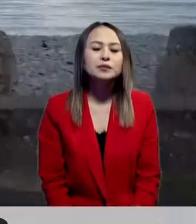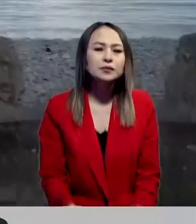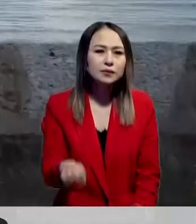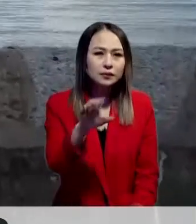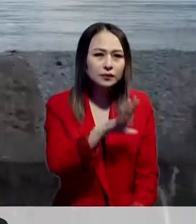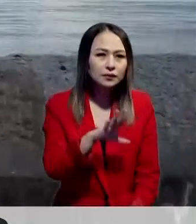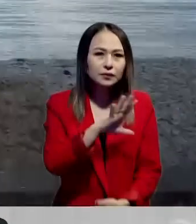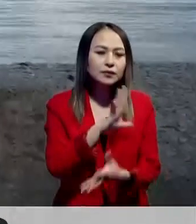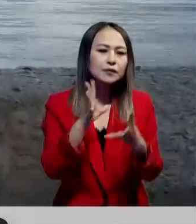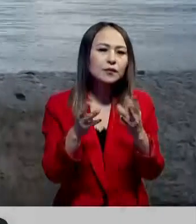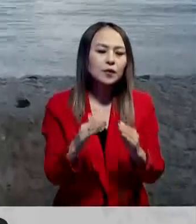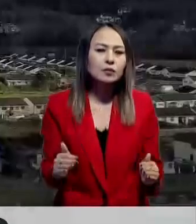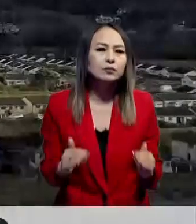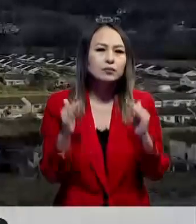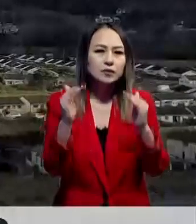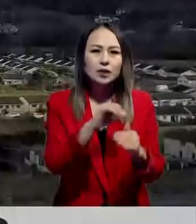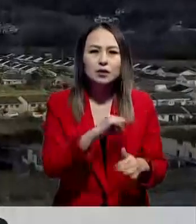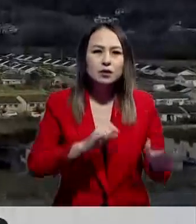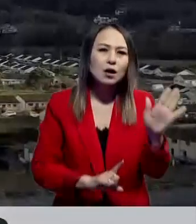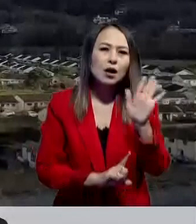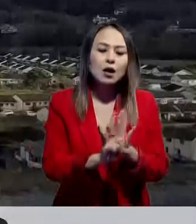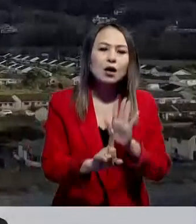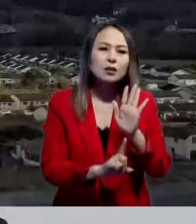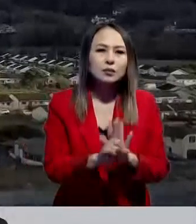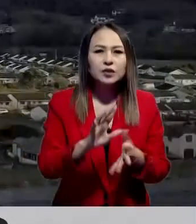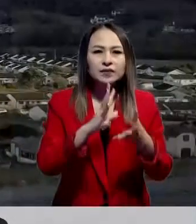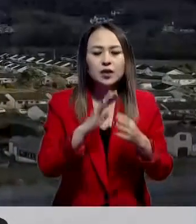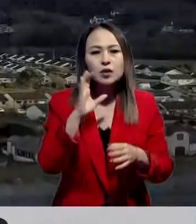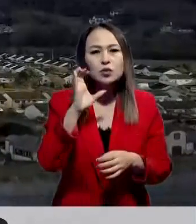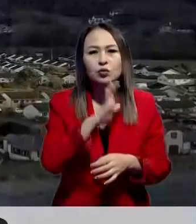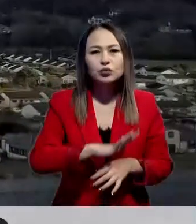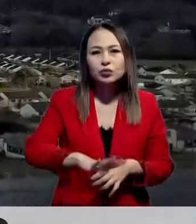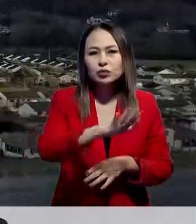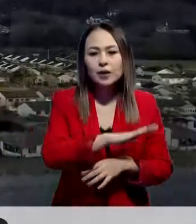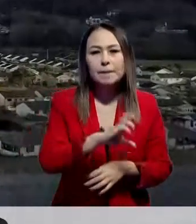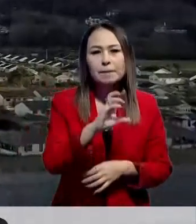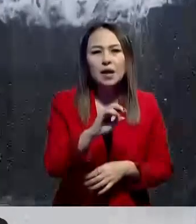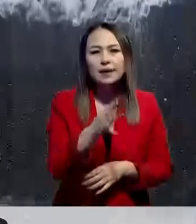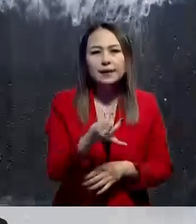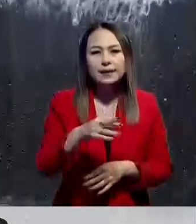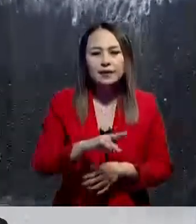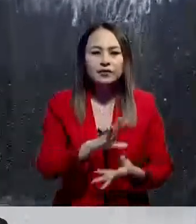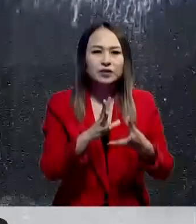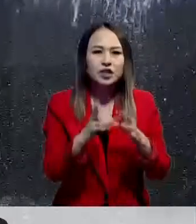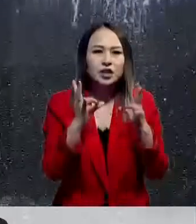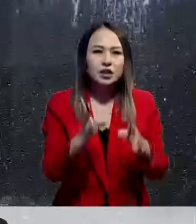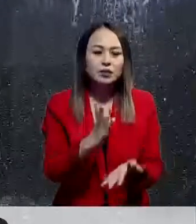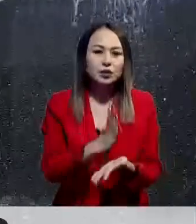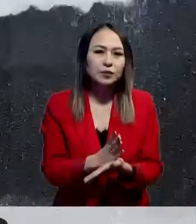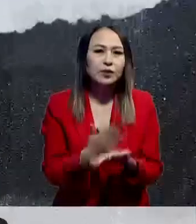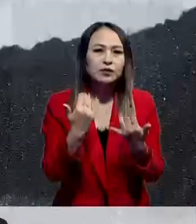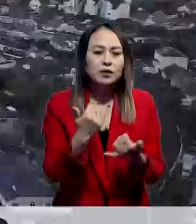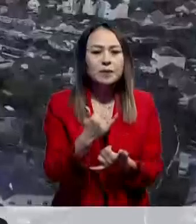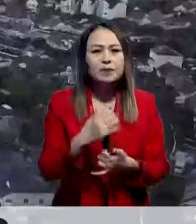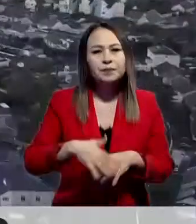Еуропада мұхиттардың көтерілуінен ең алдымен солтүстік теңіз жағасындағы Нидерланд, Бельгия, Ұлыбритания елдері зардап шекпек.